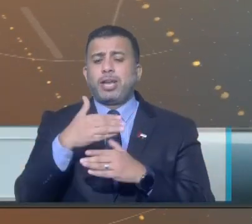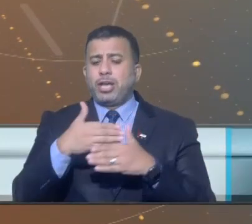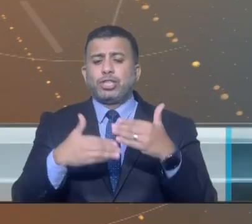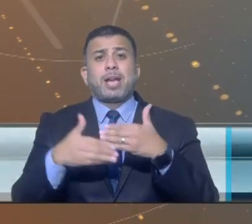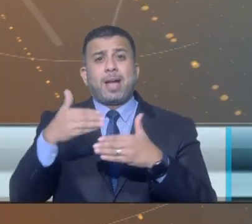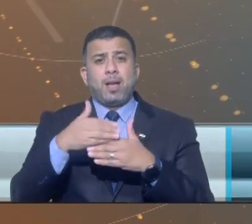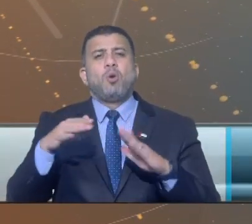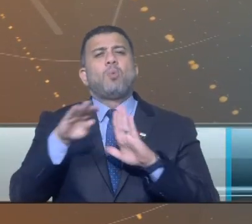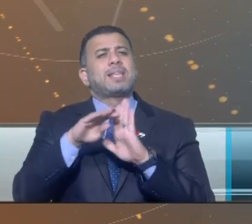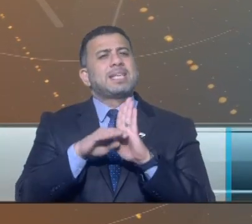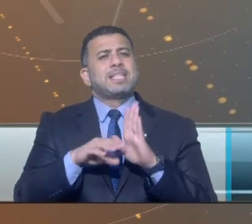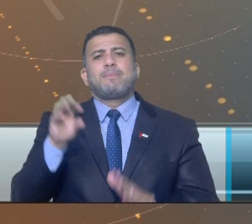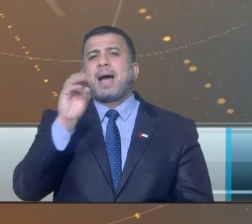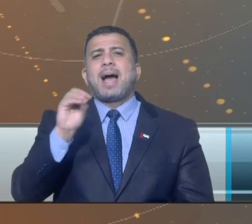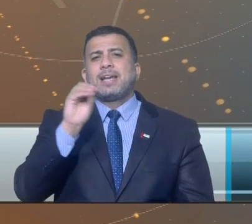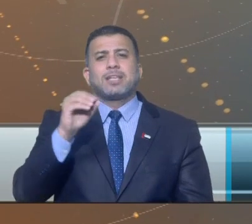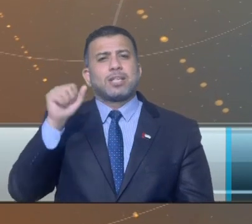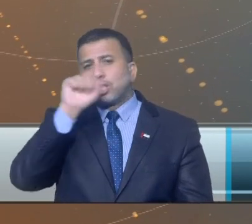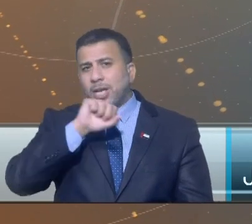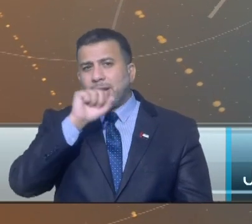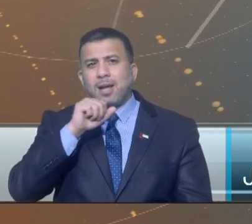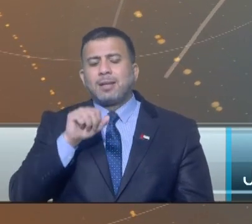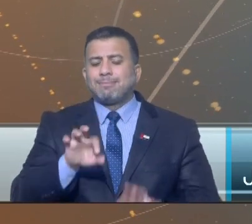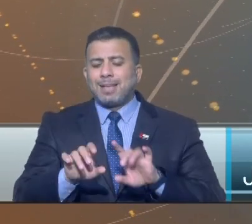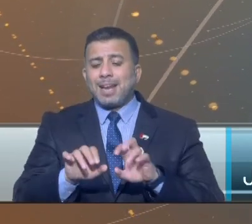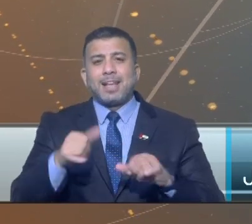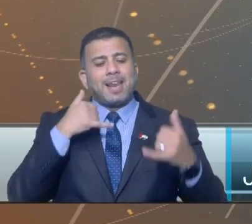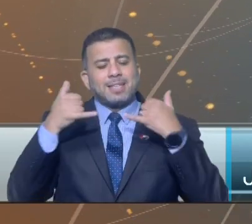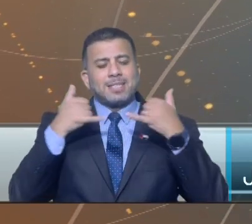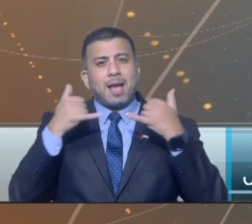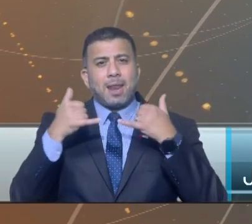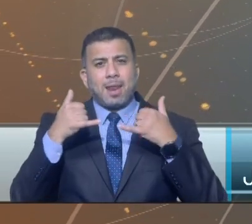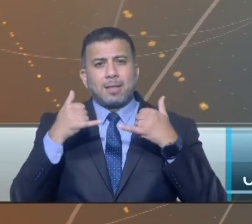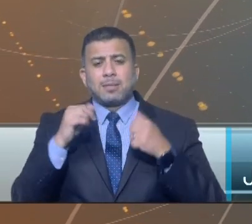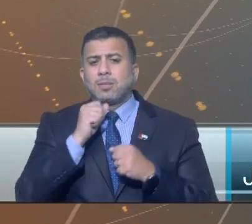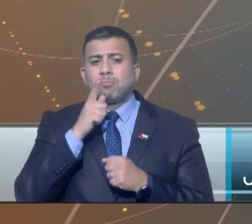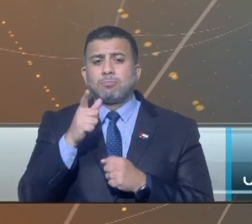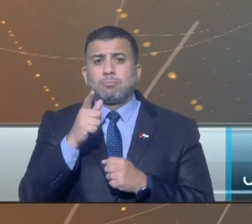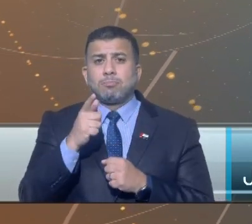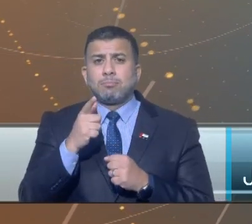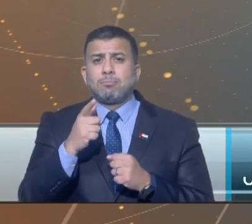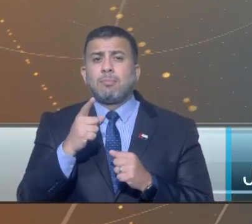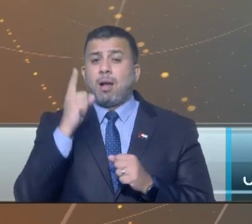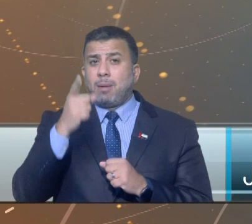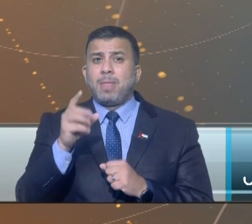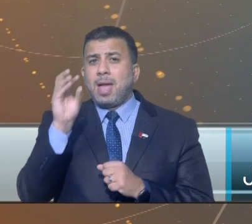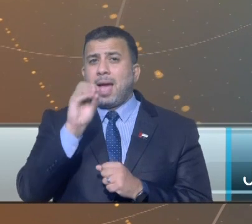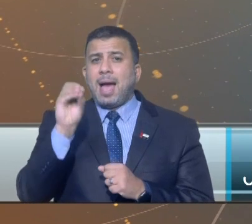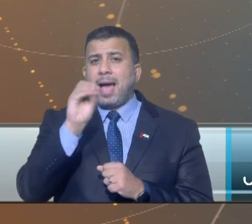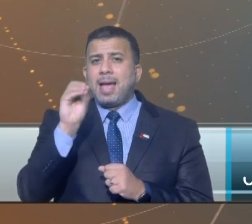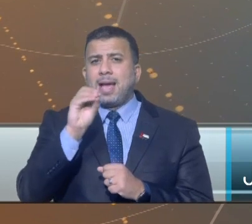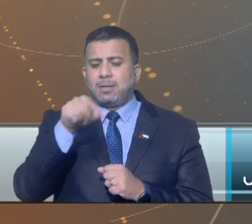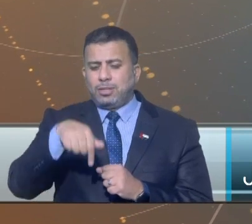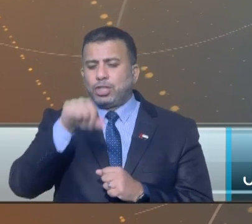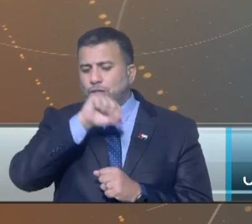اميريا بشان انشاء وتنظيم هيئه الشارقه لتقنيات الاتصال وبحسب المرسوم تنشا في